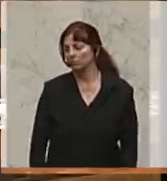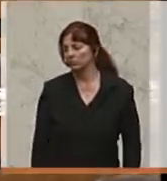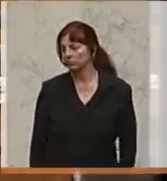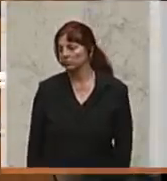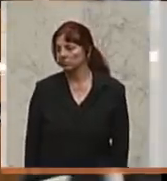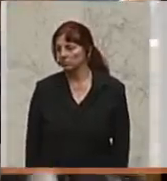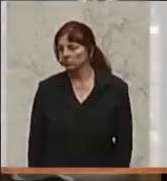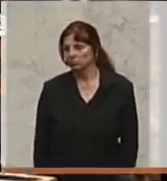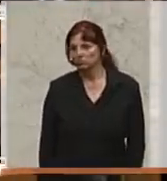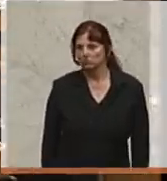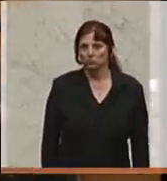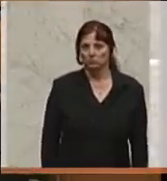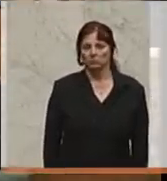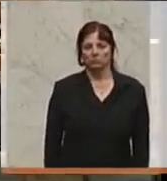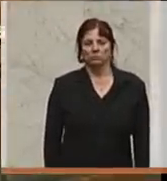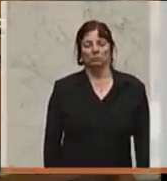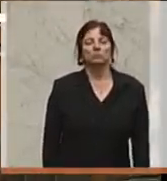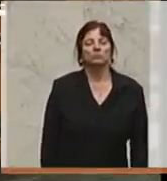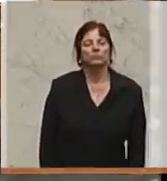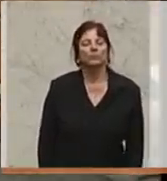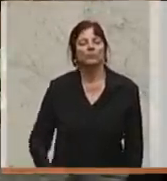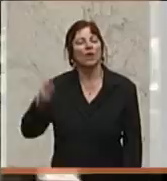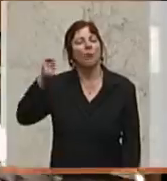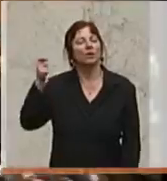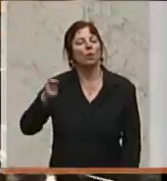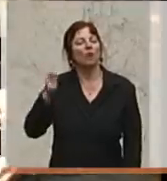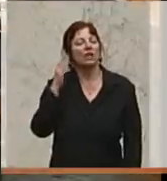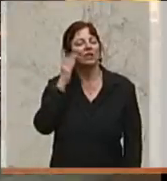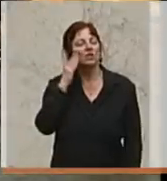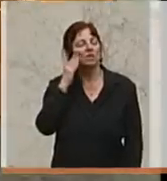Herr Abgeordneter Stefan Petzner.